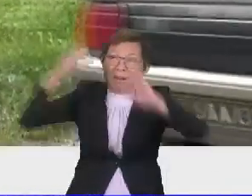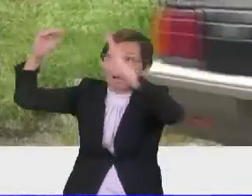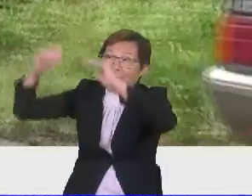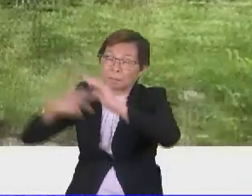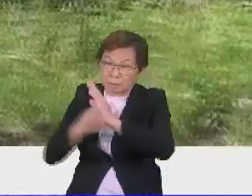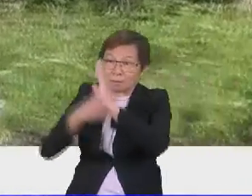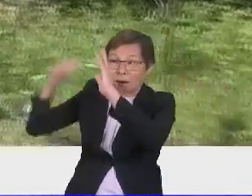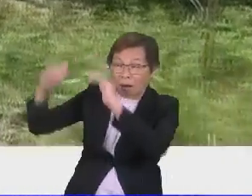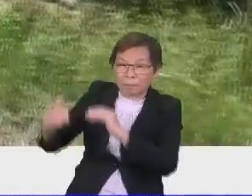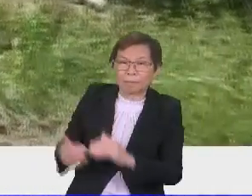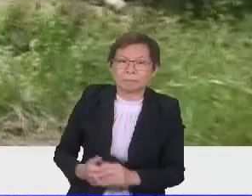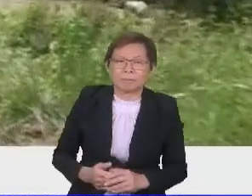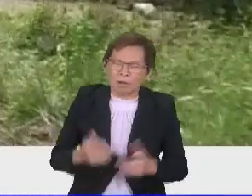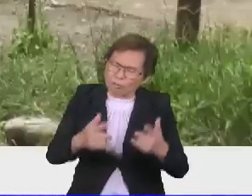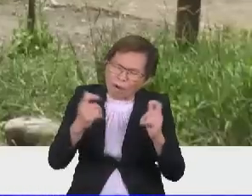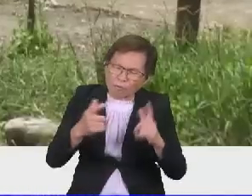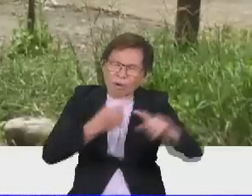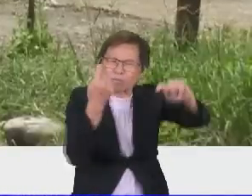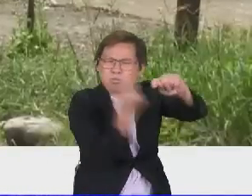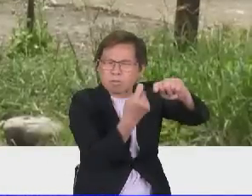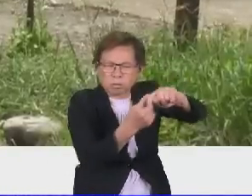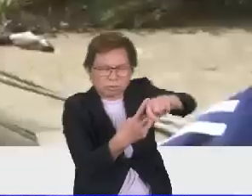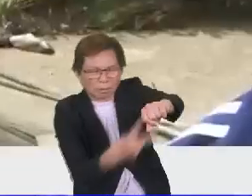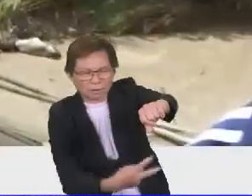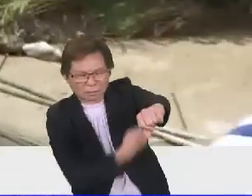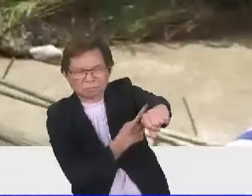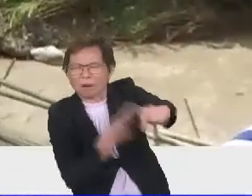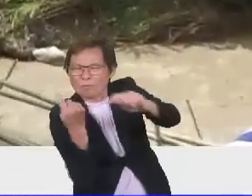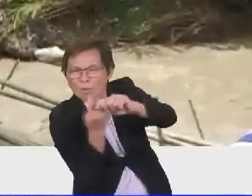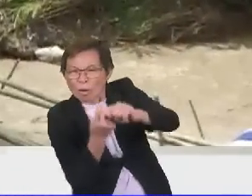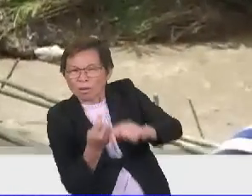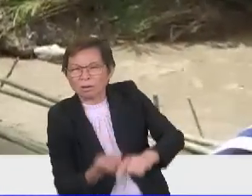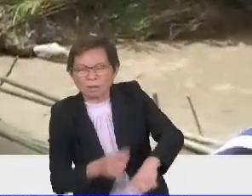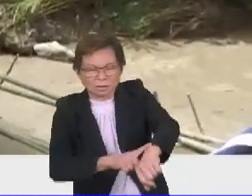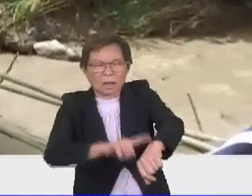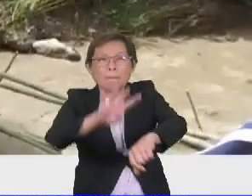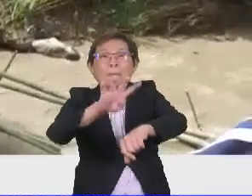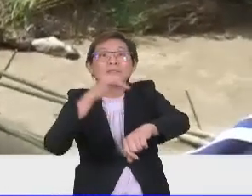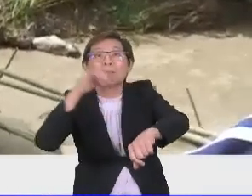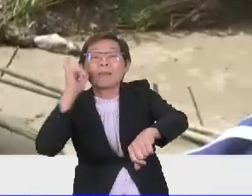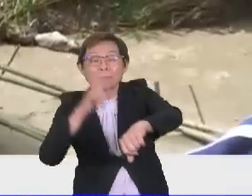di sini adalah dapat dipercepatkanlah pembinaan jembatan ini jam 4 kemarin hujan